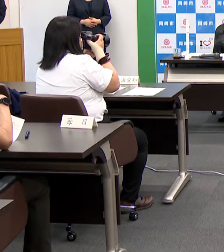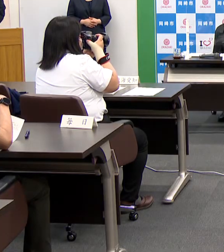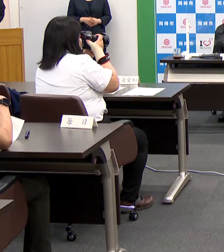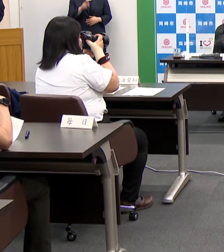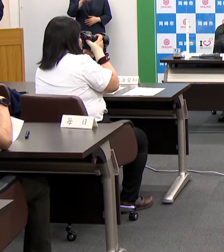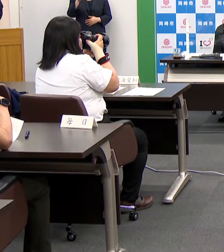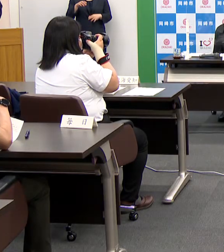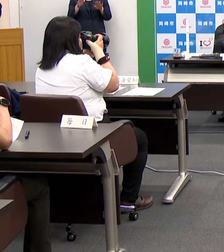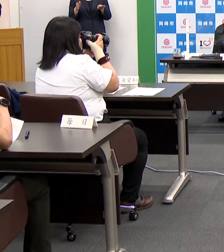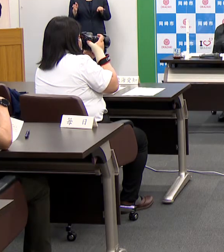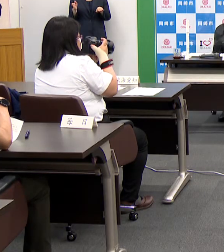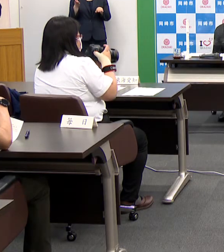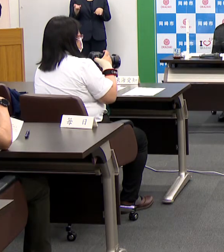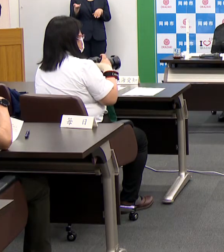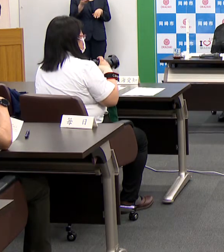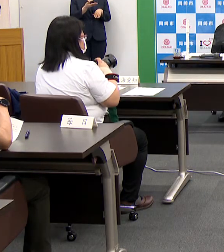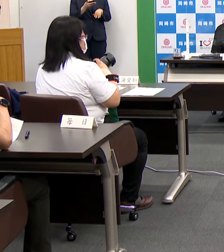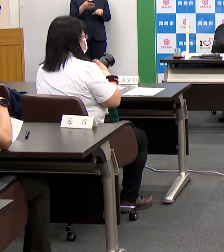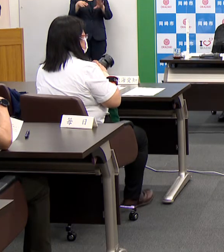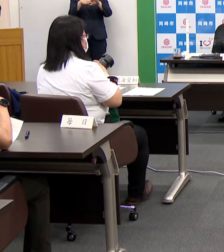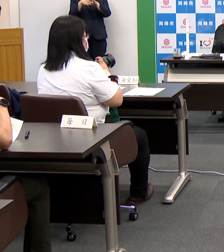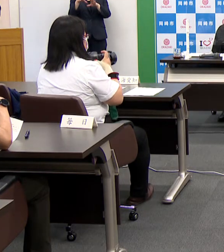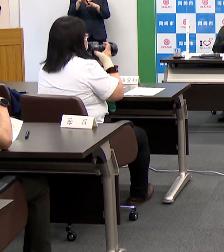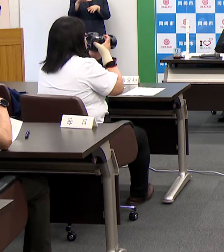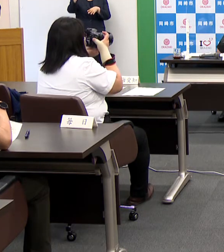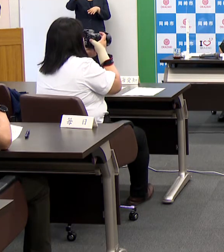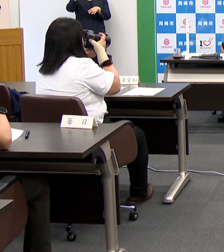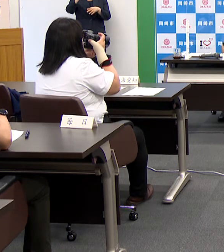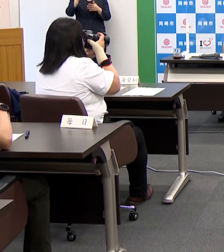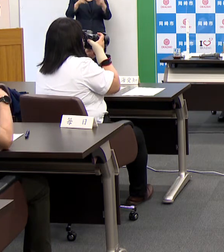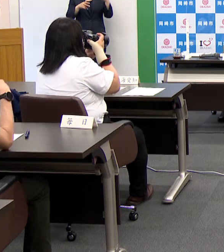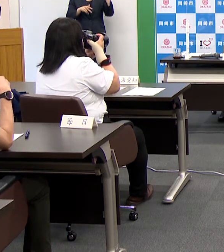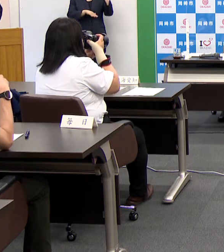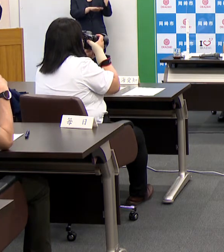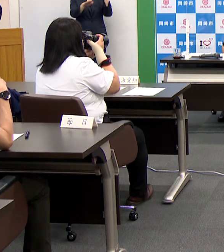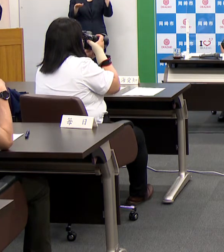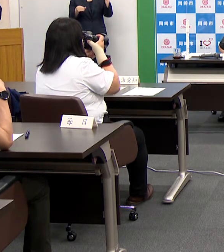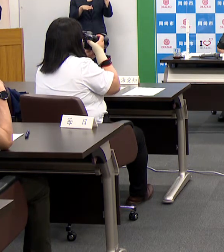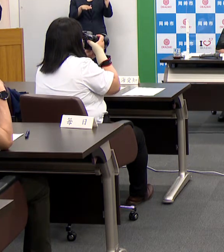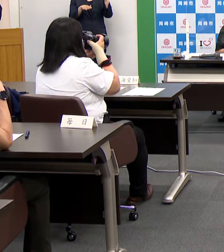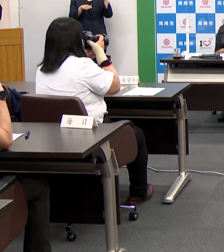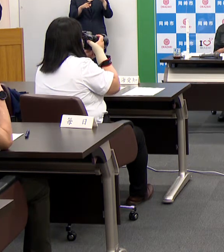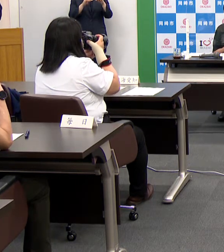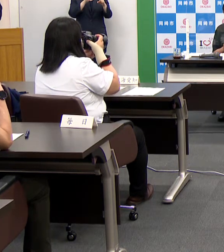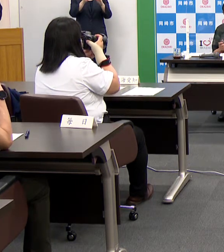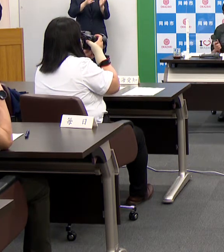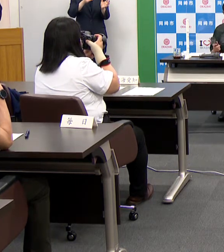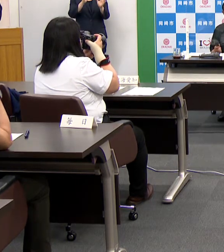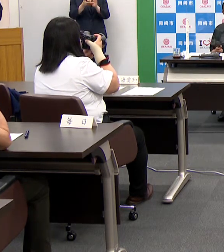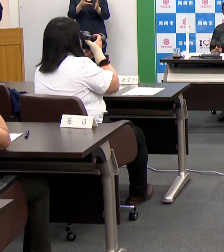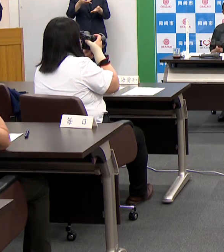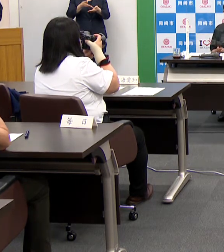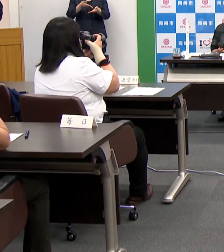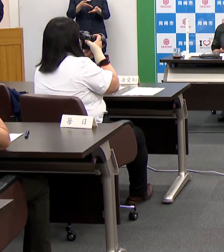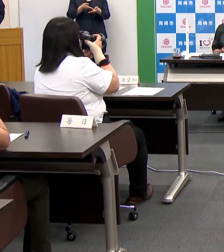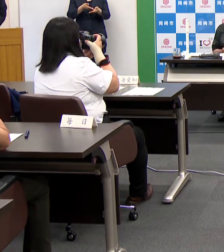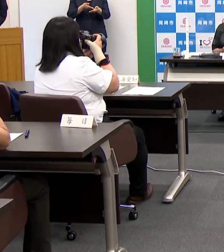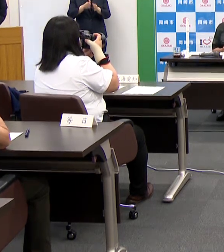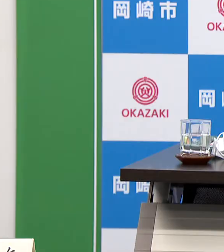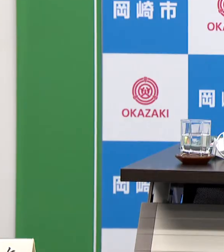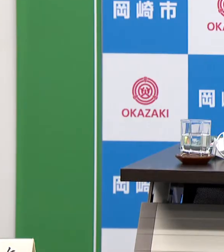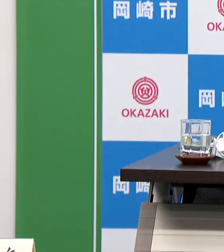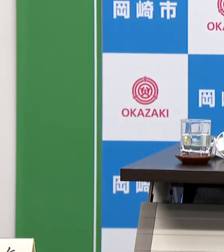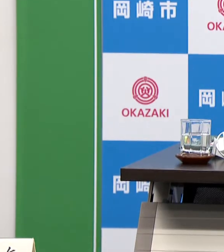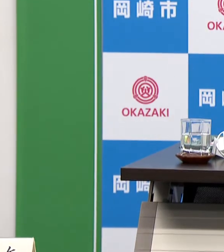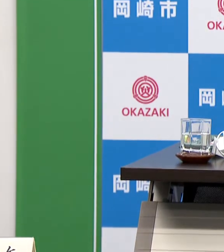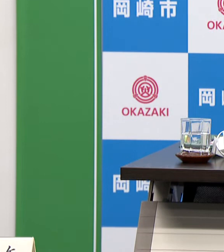それでは続きまして、文化観光資源の活用におけるデジタルトランスフォーメーションの推進についてご説明をさせていただきます。